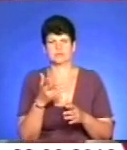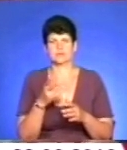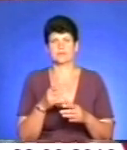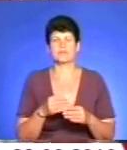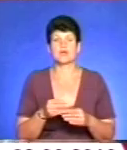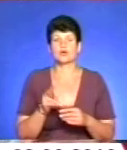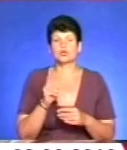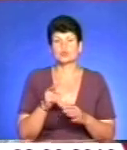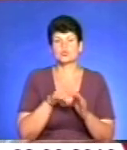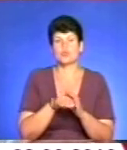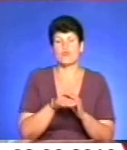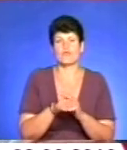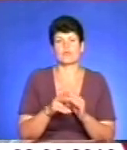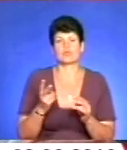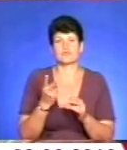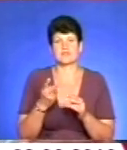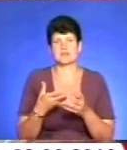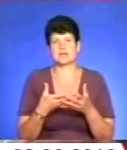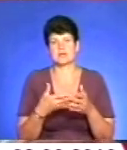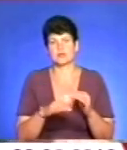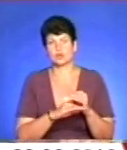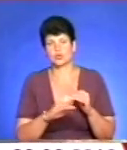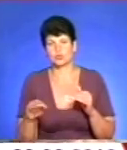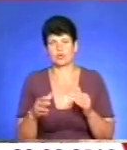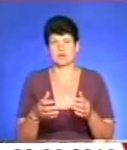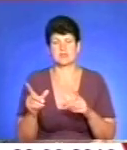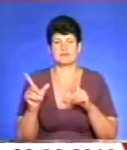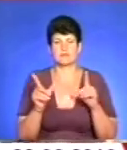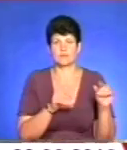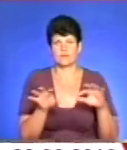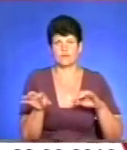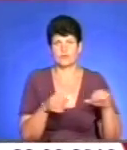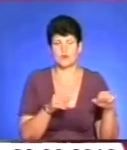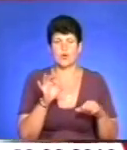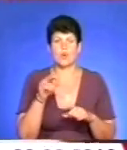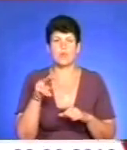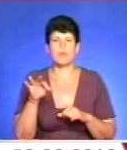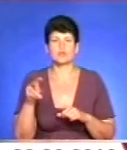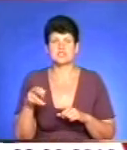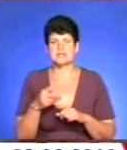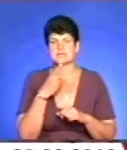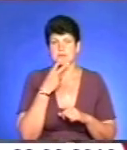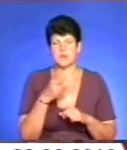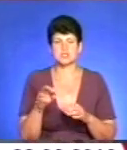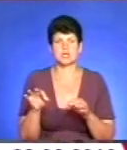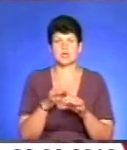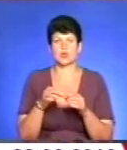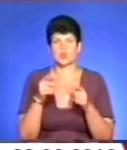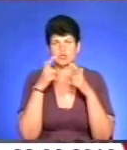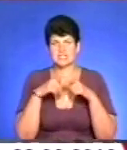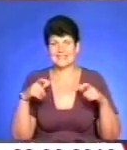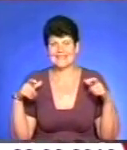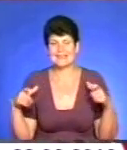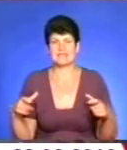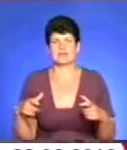одягу. Хтось ховав подвійне дно і таким чином вивозили. Коли ополченці бачили рушники, вишиванки, вони